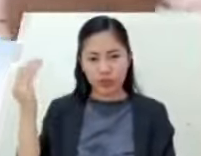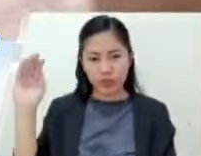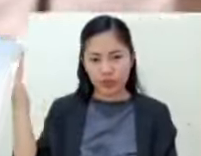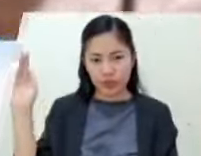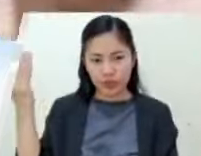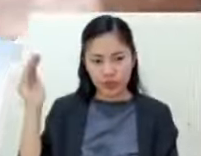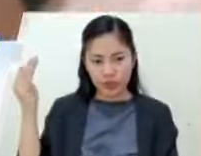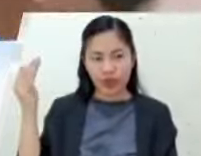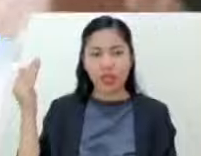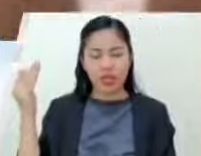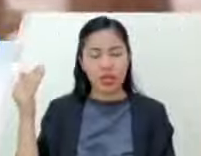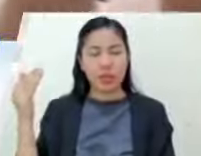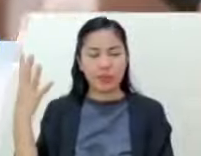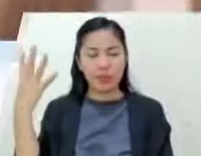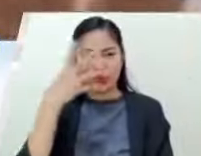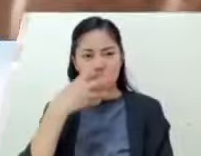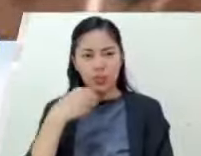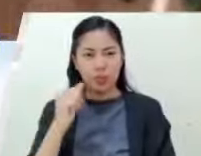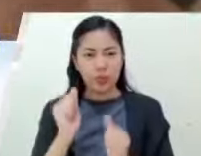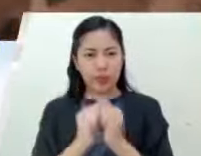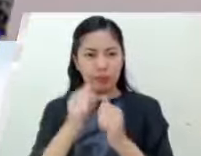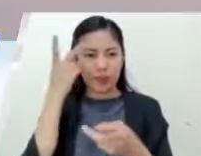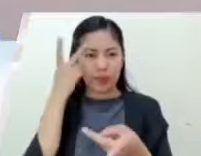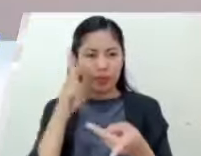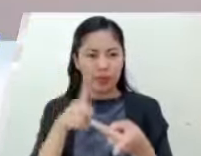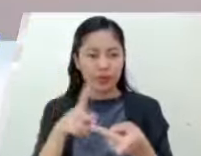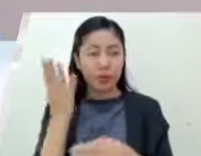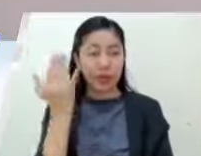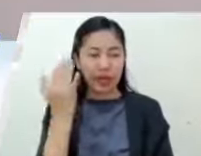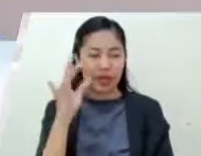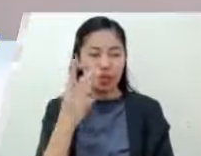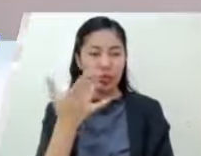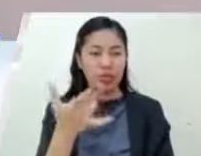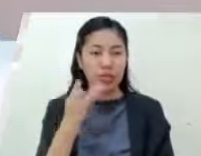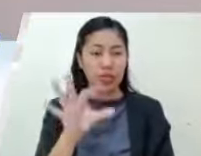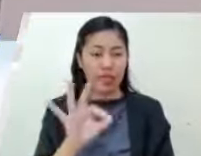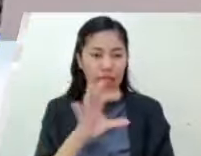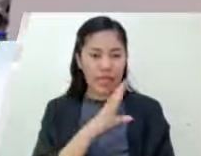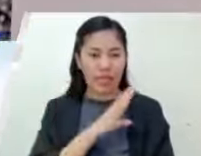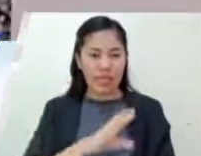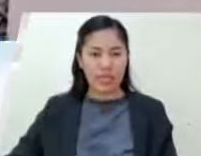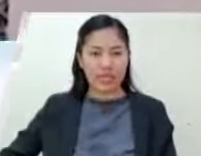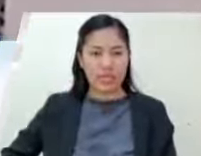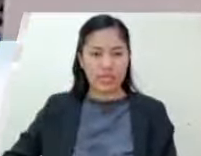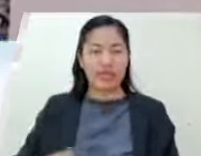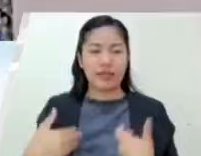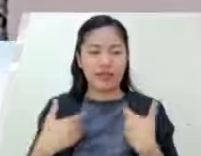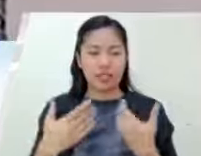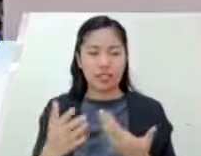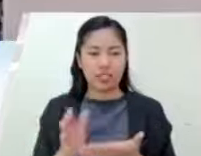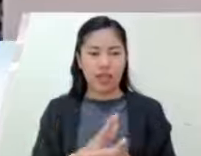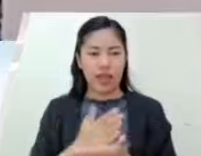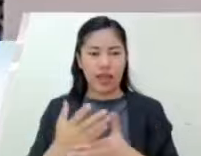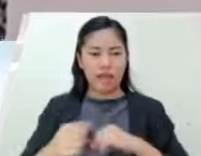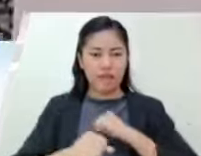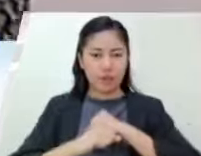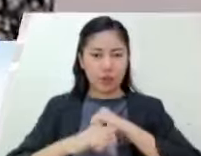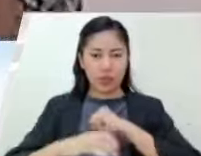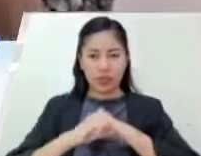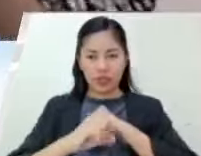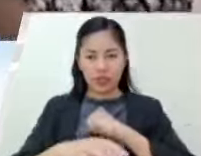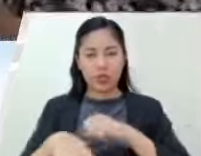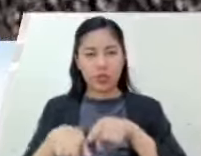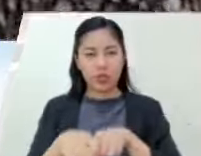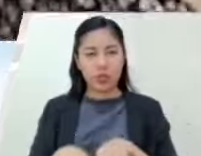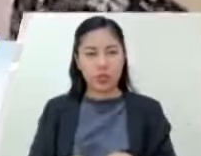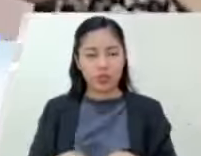Dahil ibinahagi rin ng 29 candidates ang kani-kanilang advocacies. Present din ang reigning Miss Philippines Earth Queens kabilang na si